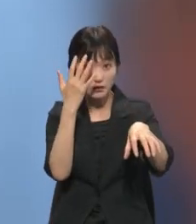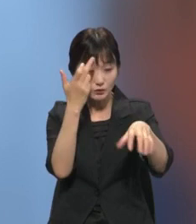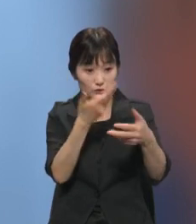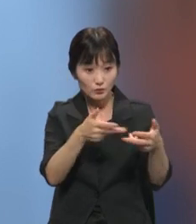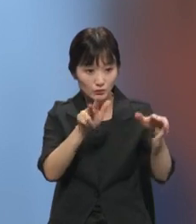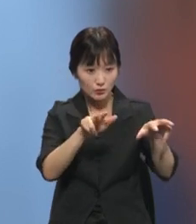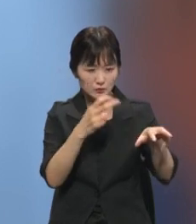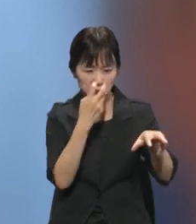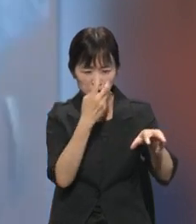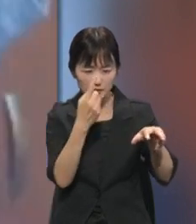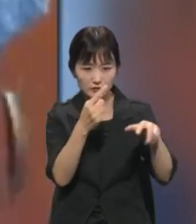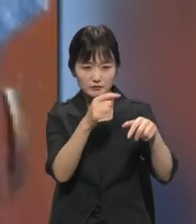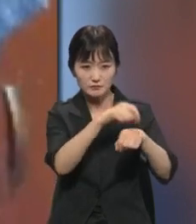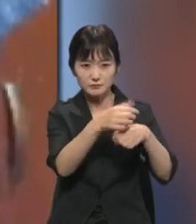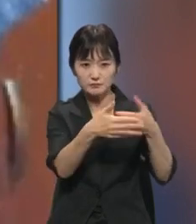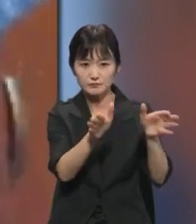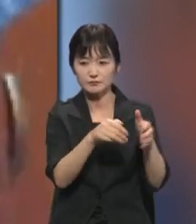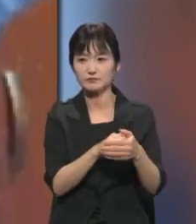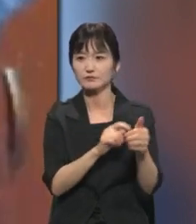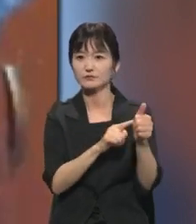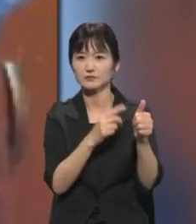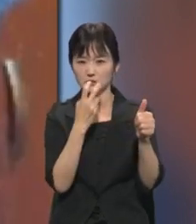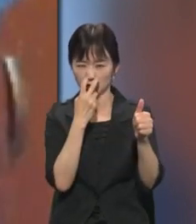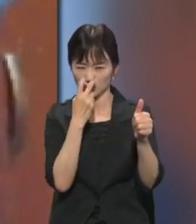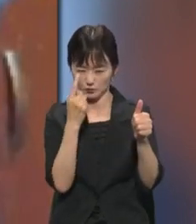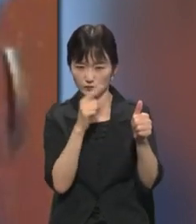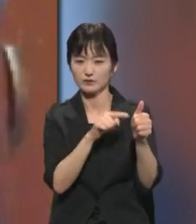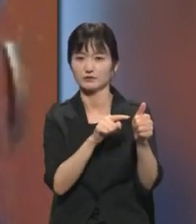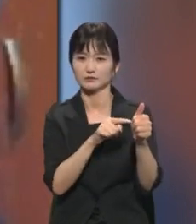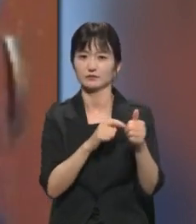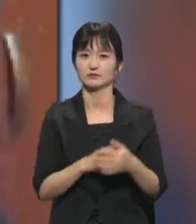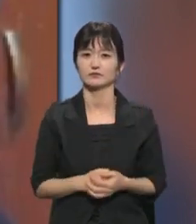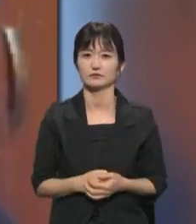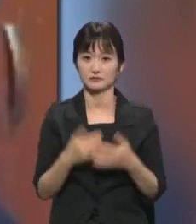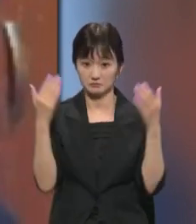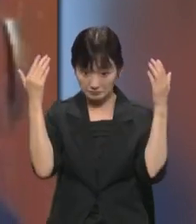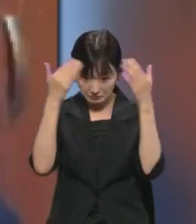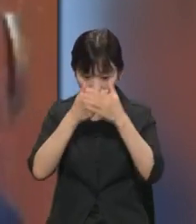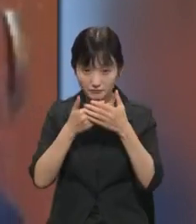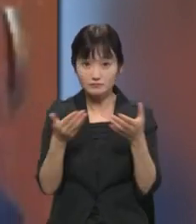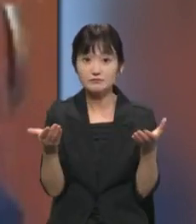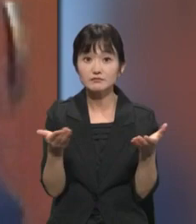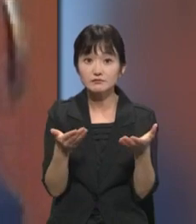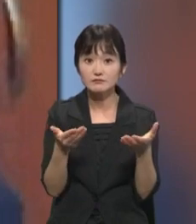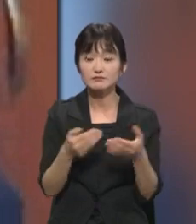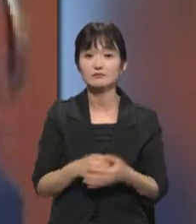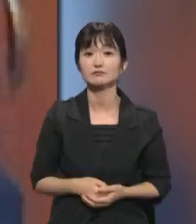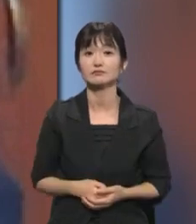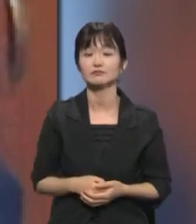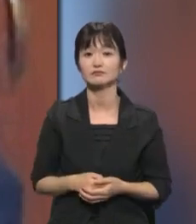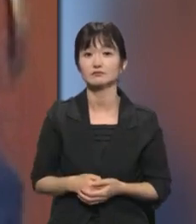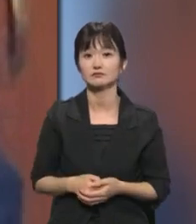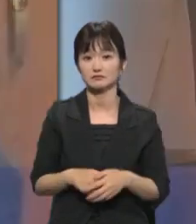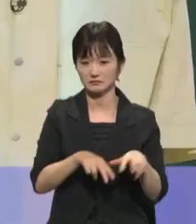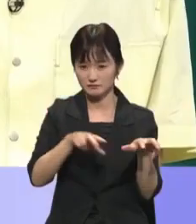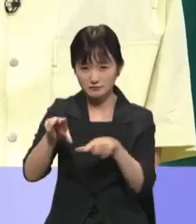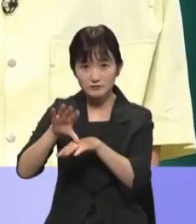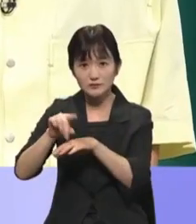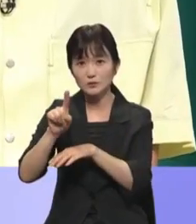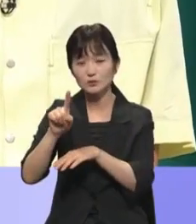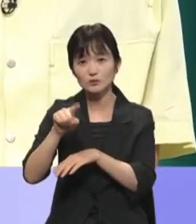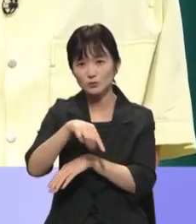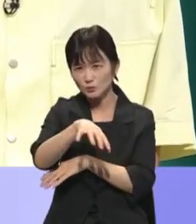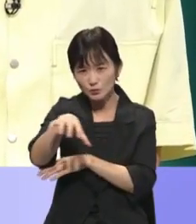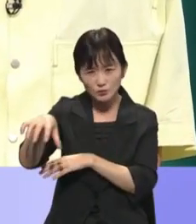경비사무실이고요 저분은 용산공원 경비원입니다 야간에 근무를 하면서 사실 나방의 장점이 언제